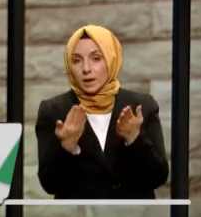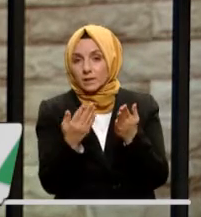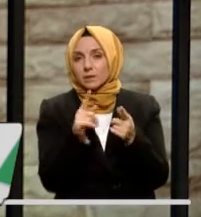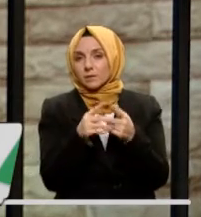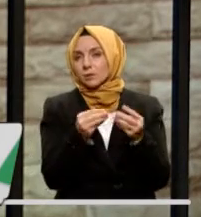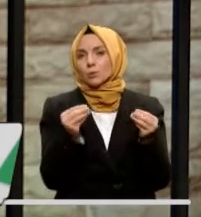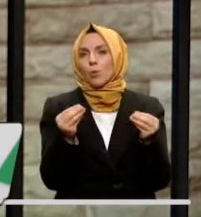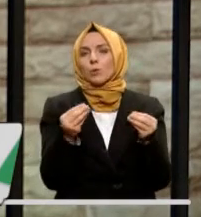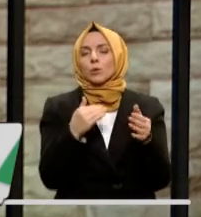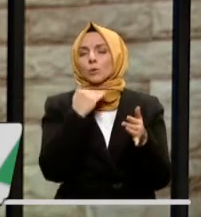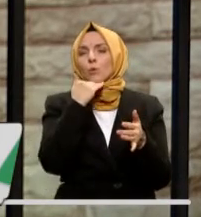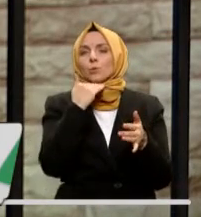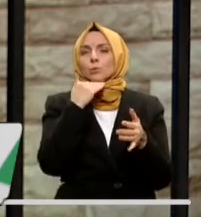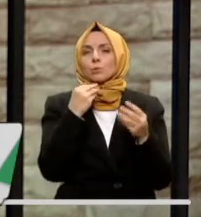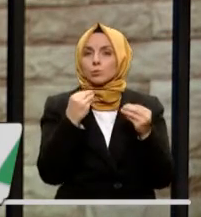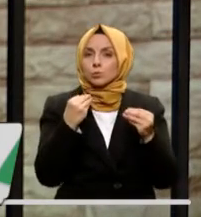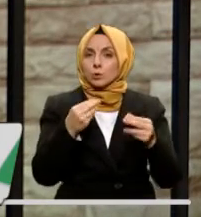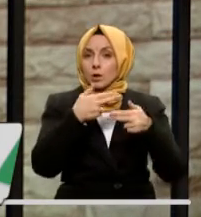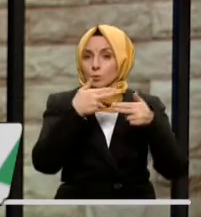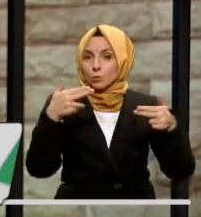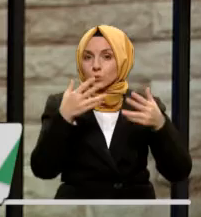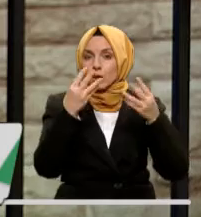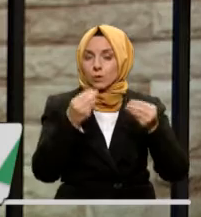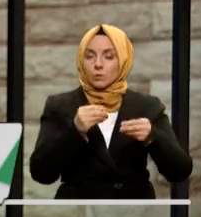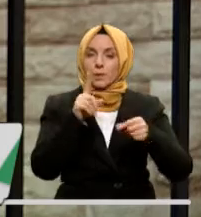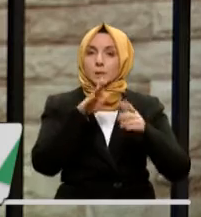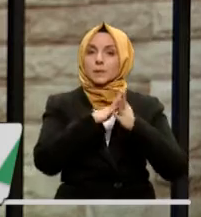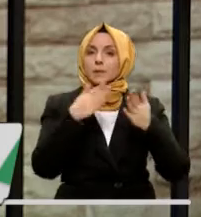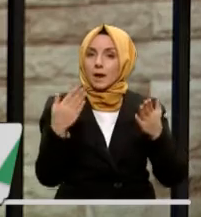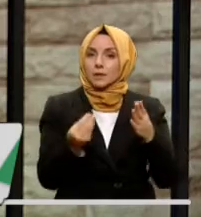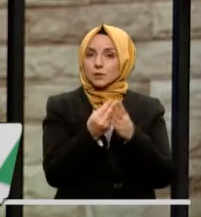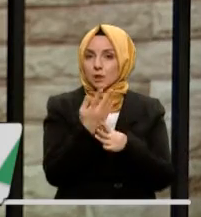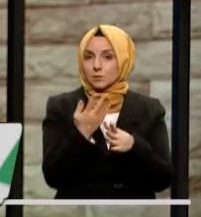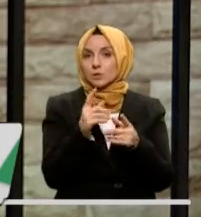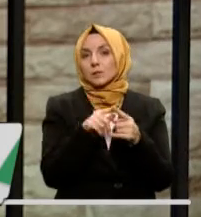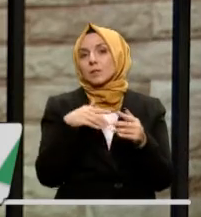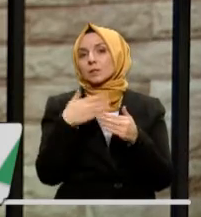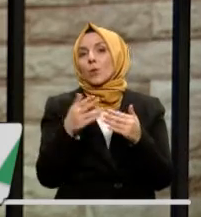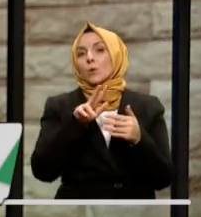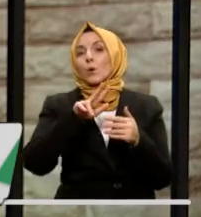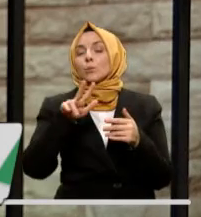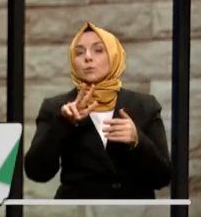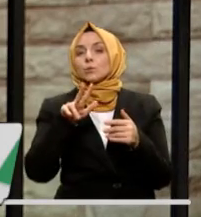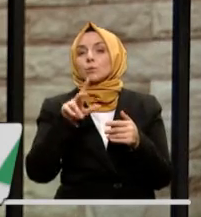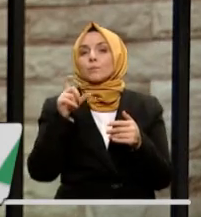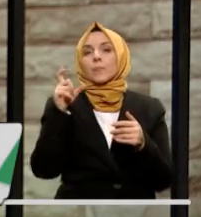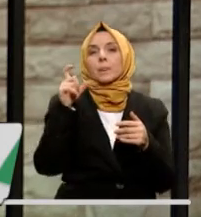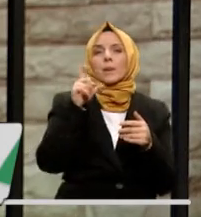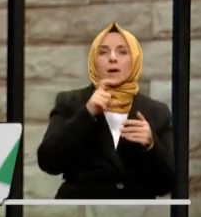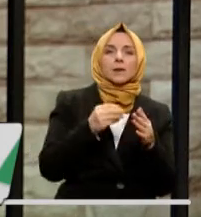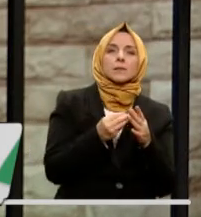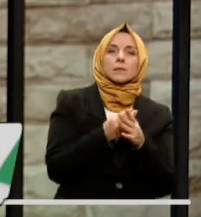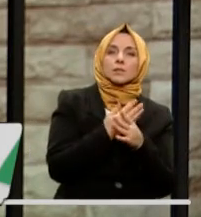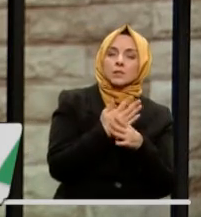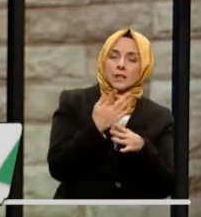dergi çıkartmış hız 1960'lı yıllarda bunu artık kökü Çayda çıkan bir dergi haline getirmişiz yani yılda